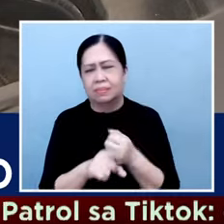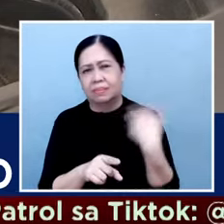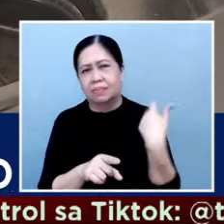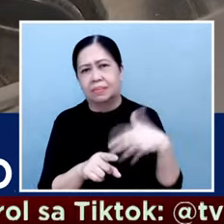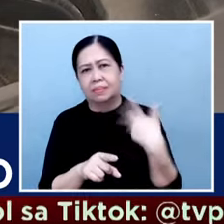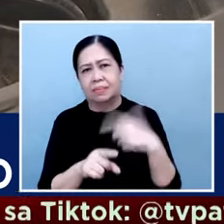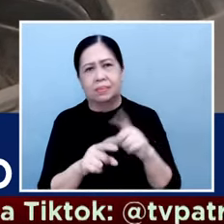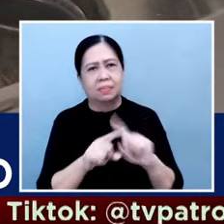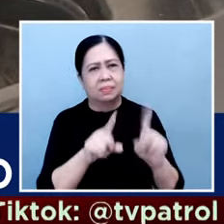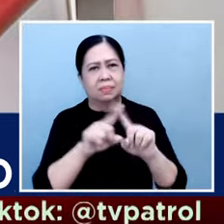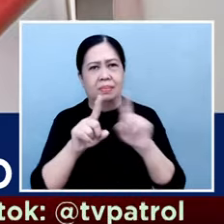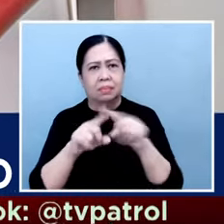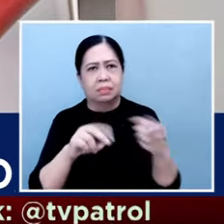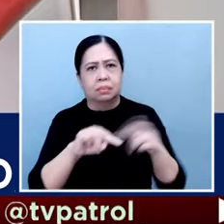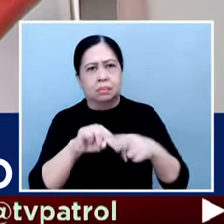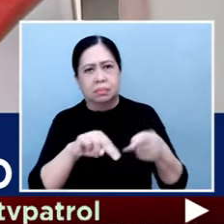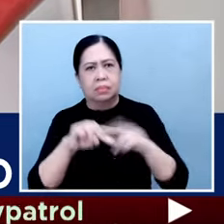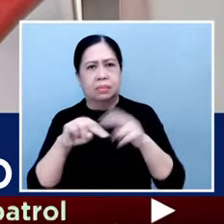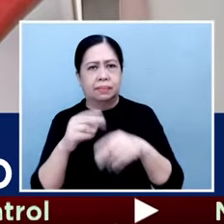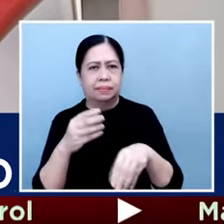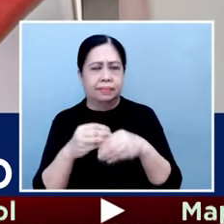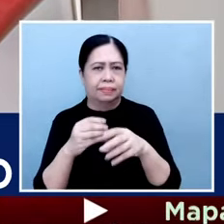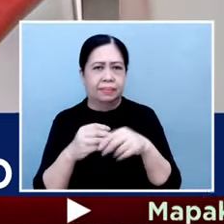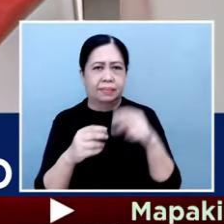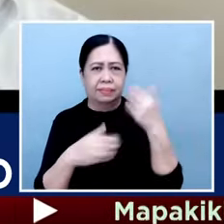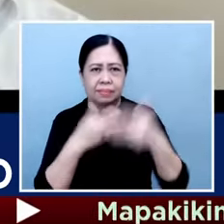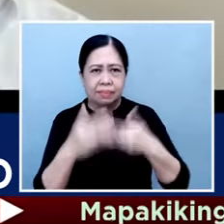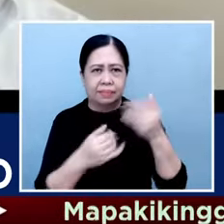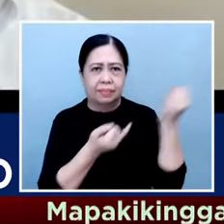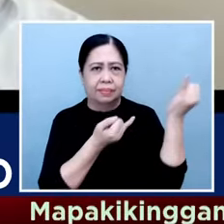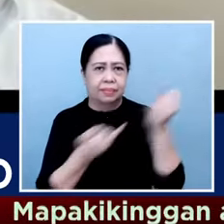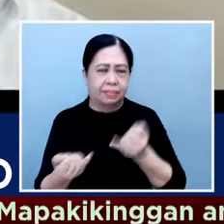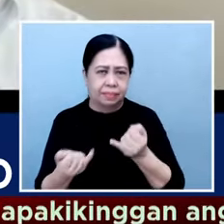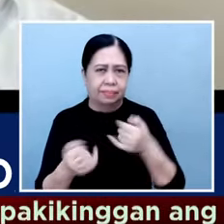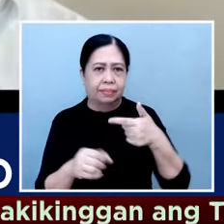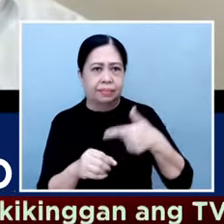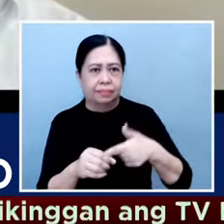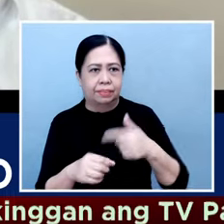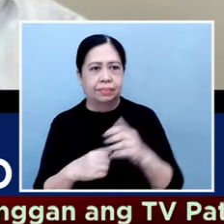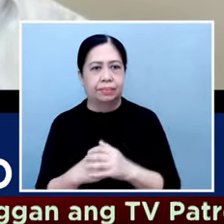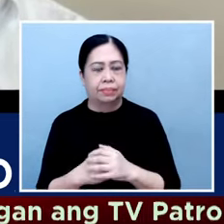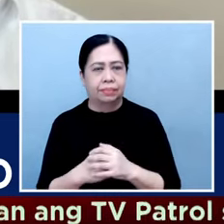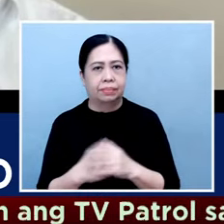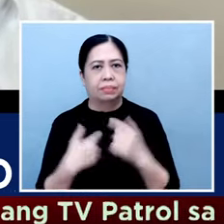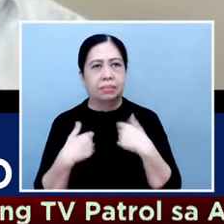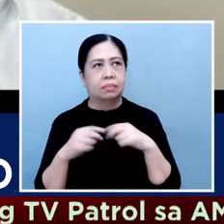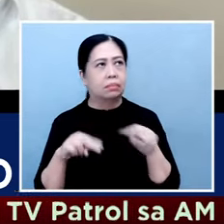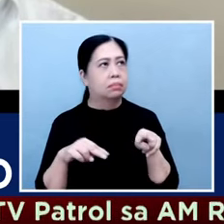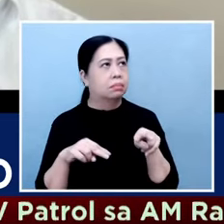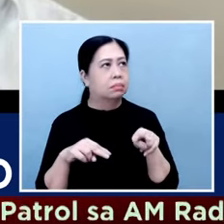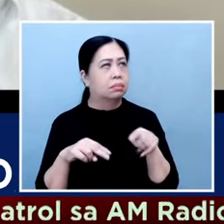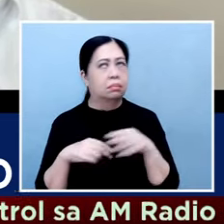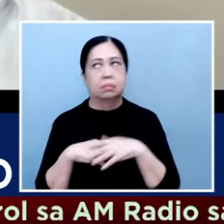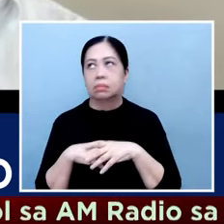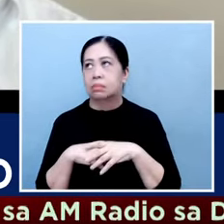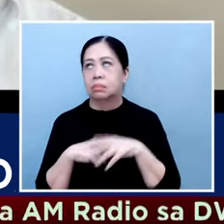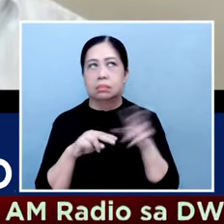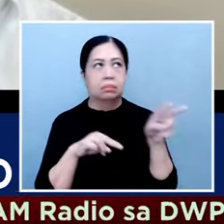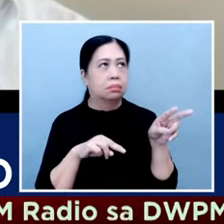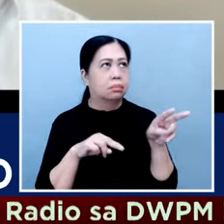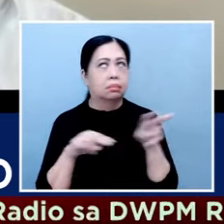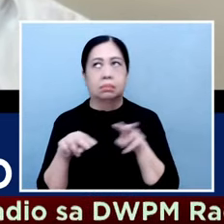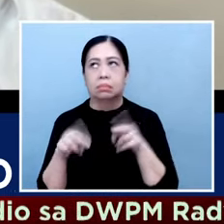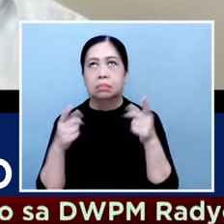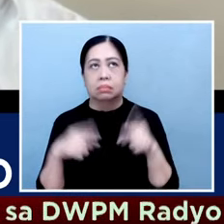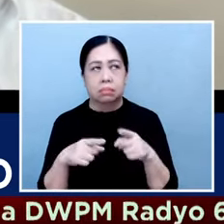kung ano-anong dagdag gastos sa pag-angkat ng fuel. Sabi natin na sa spectator side po tayo doon sa mga nangyayari sa paligid